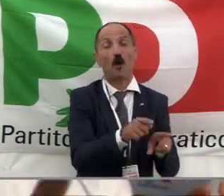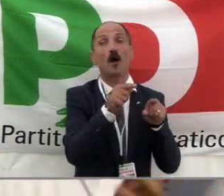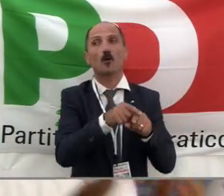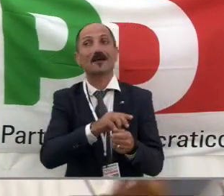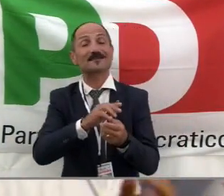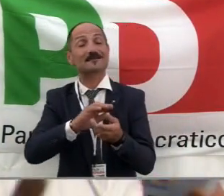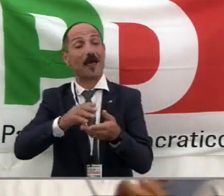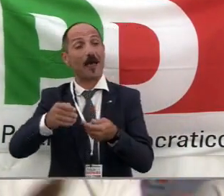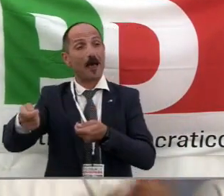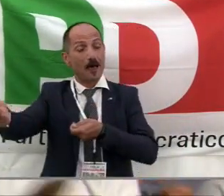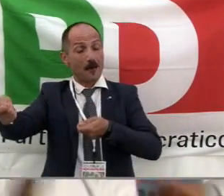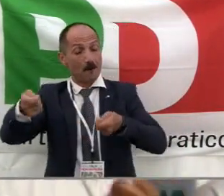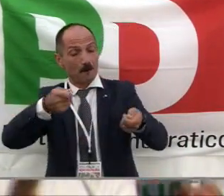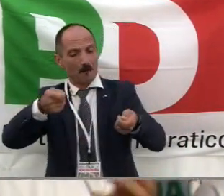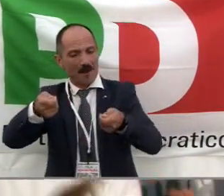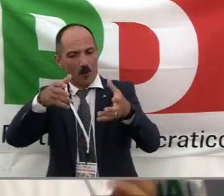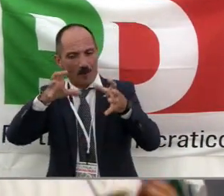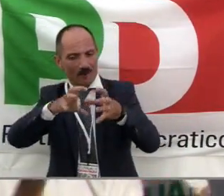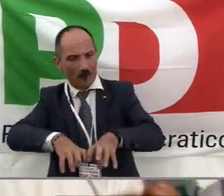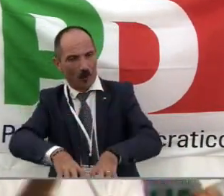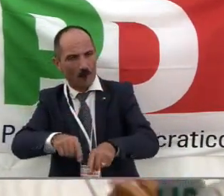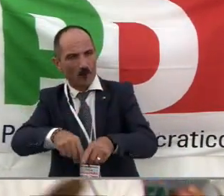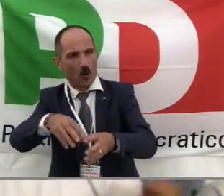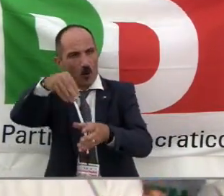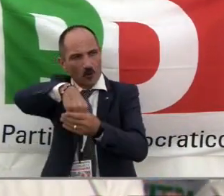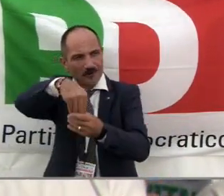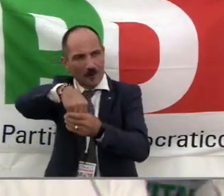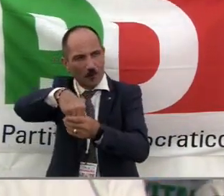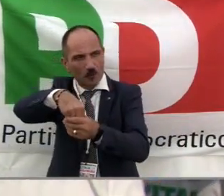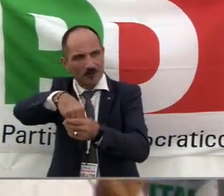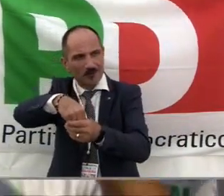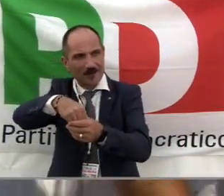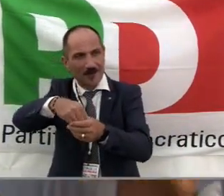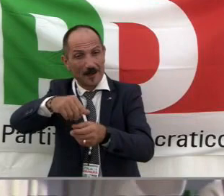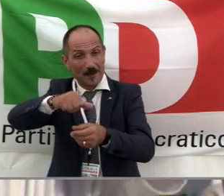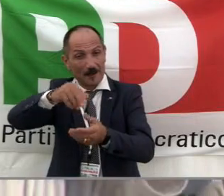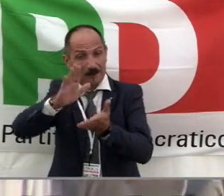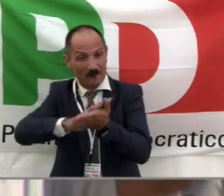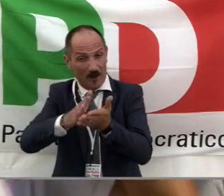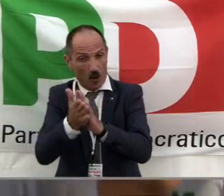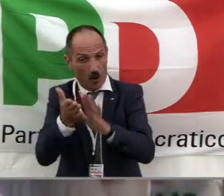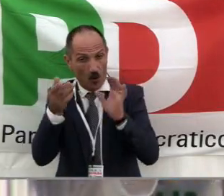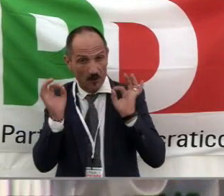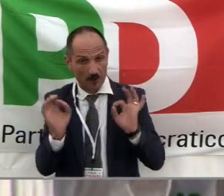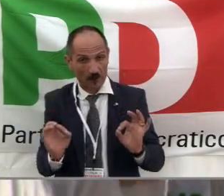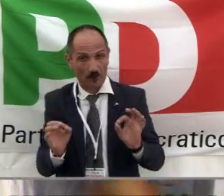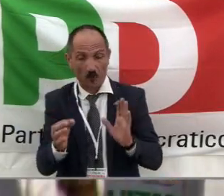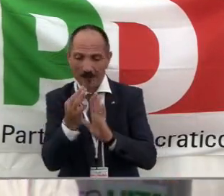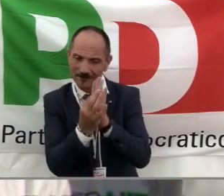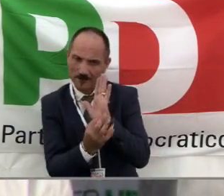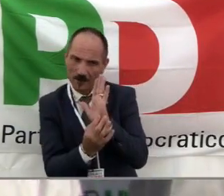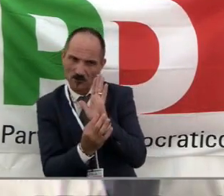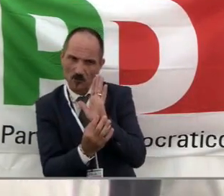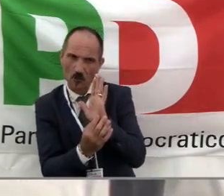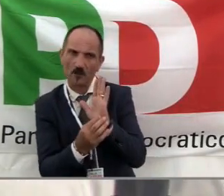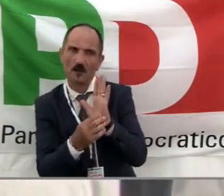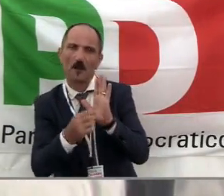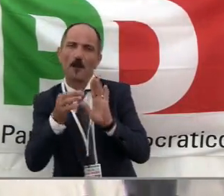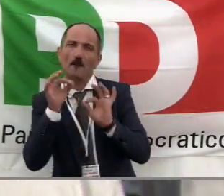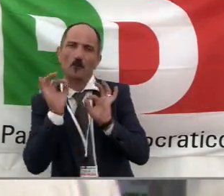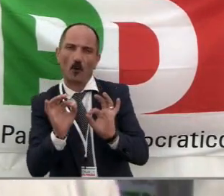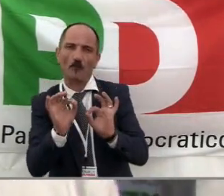questa manovra, i contenuti, i primi contenuti, le prime indicazioni di